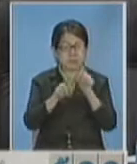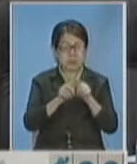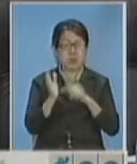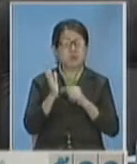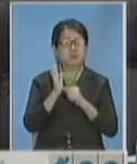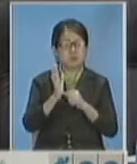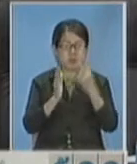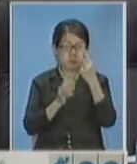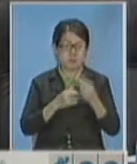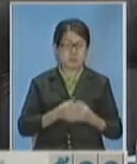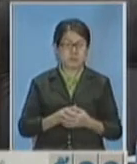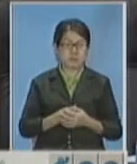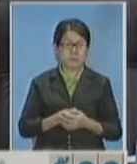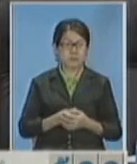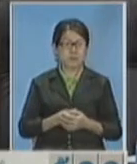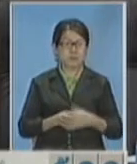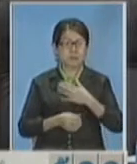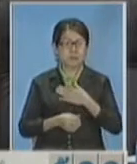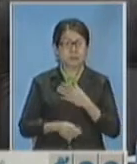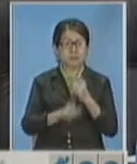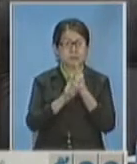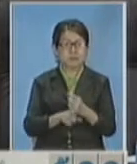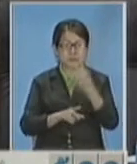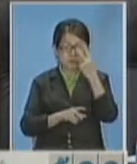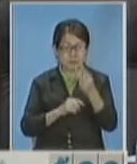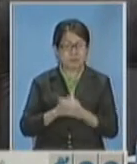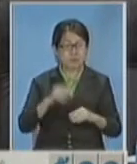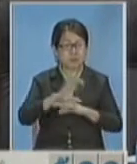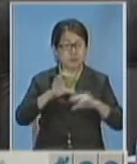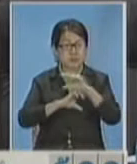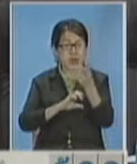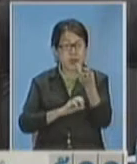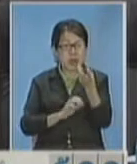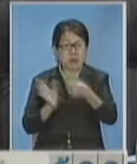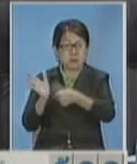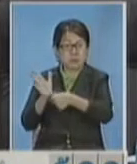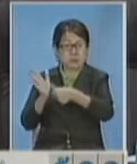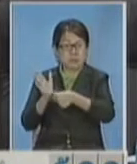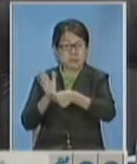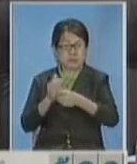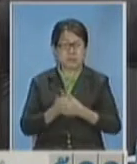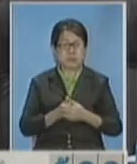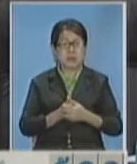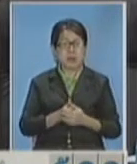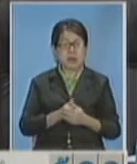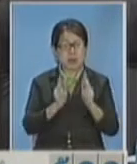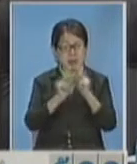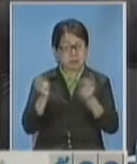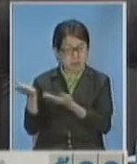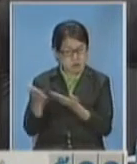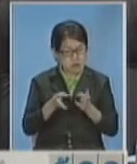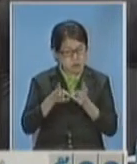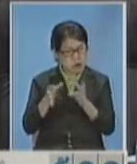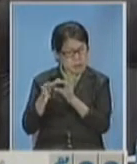สั้นๆนะคะดิฉันได้ติดตามเรื่องโครงการรับจำนำข้าวปีนี้กรรมาธิการให้เชิญหน่วยงานที่เกี่ยวข้